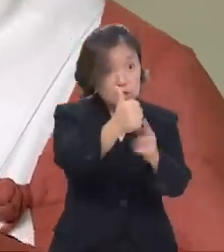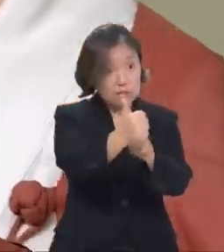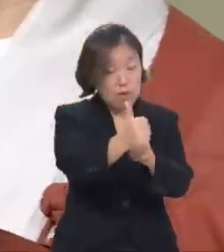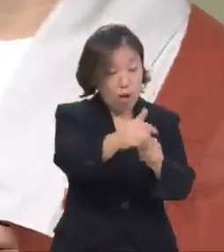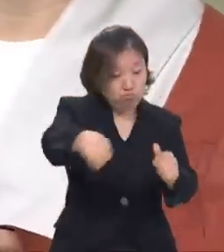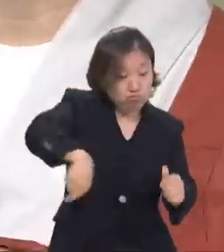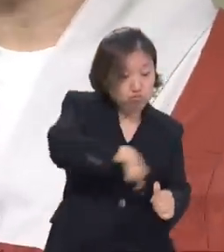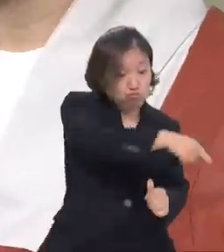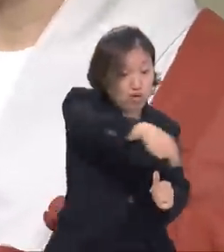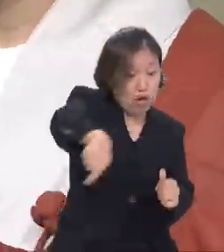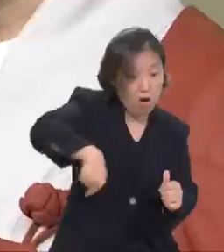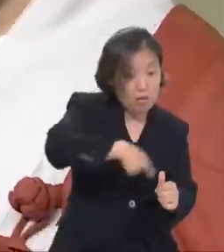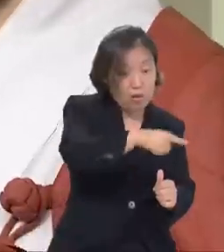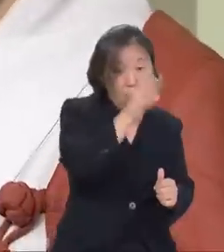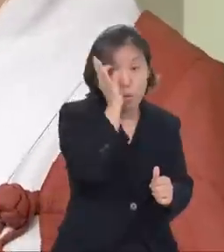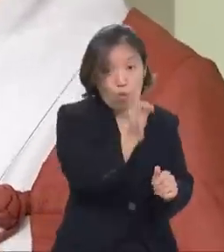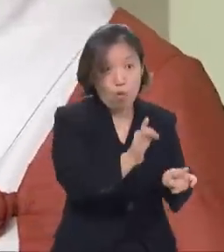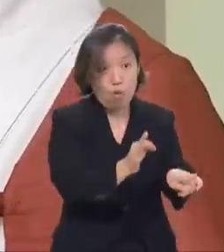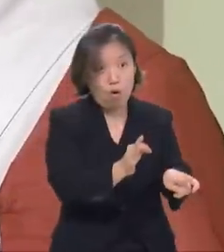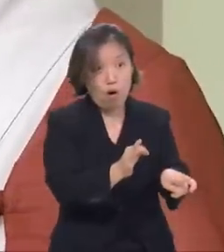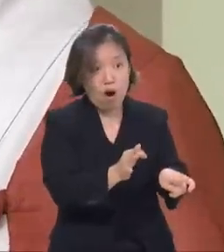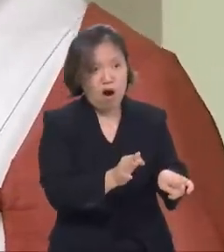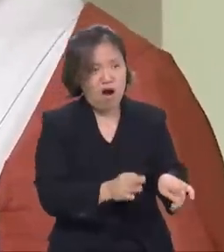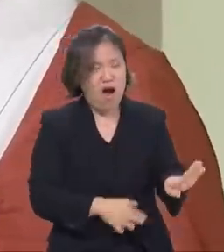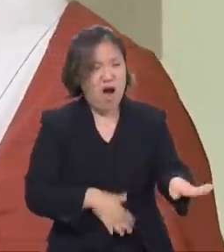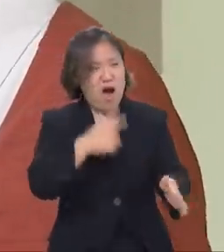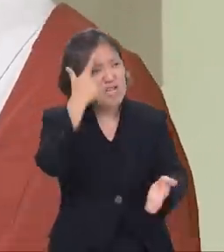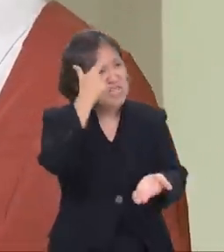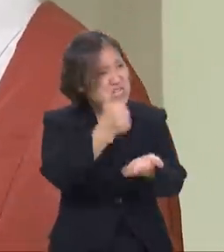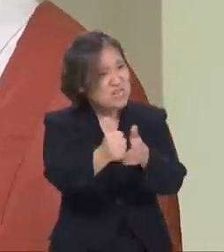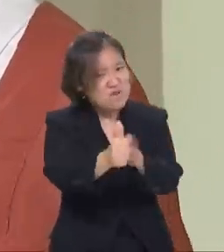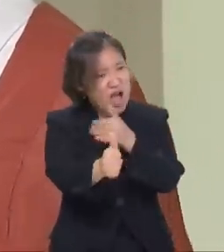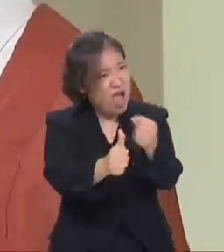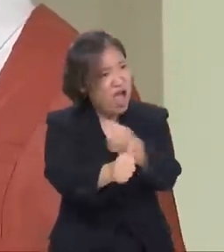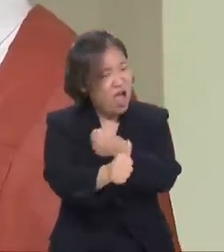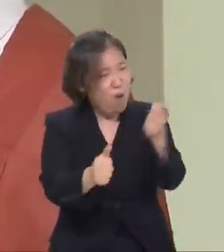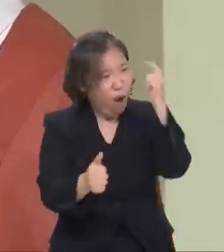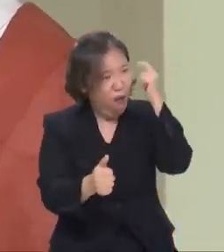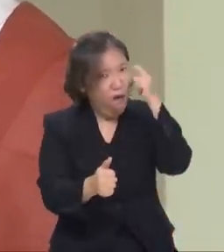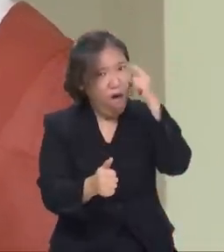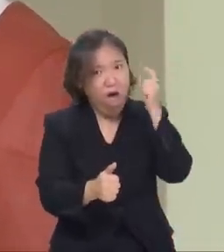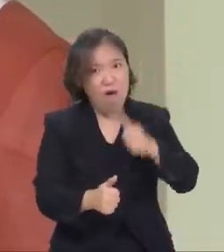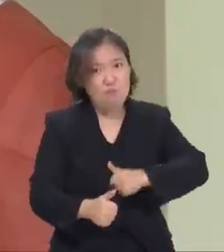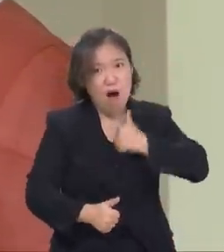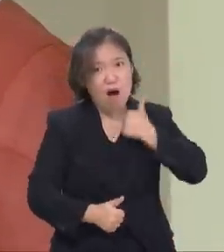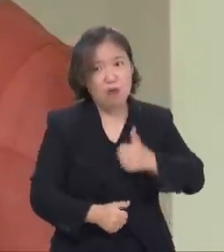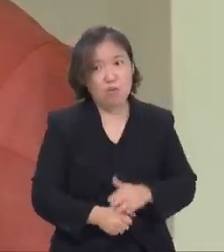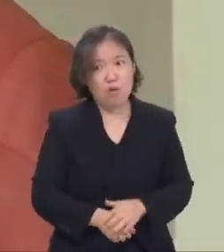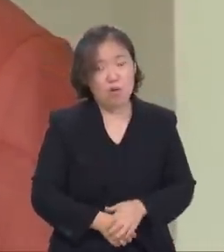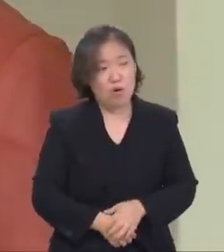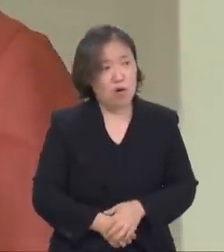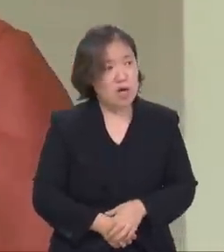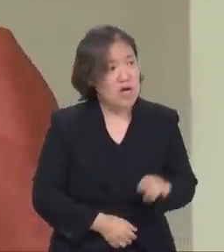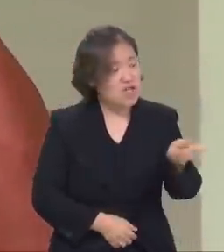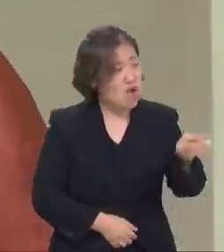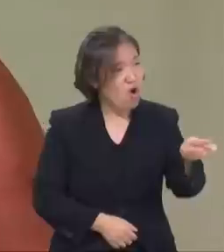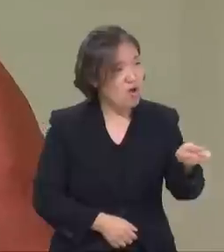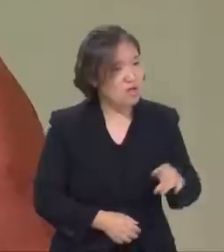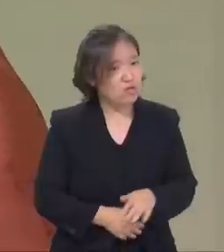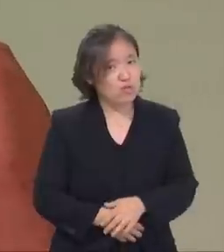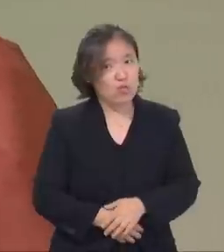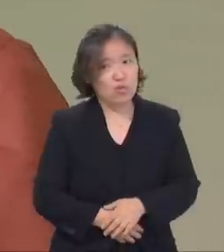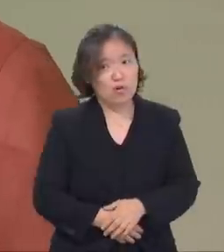젊은 스님이 딱 묶여 있는 걸 보고 아니 어떻게 스님을 이렇게 만들 수가 있냐고 당신들이